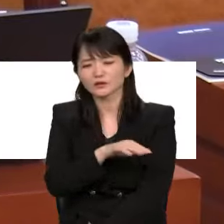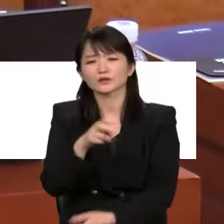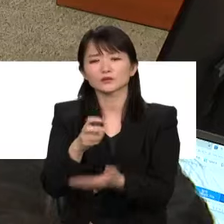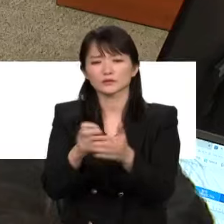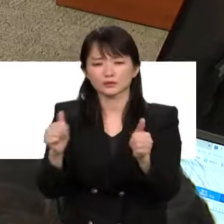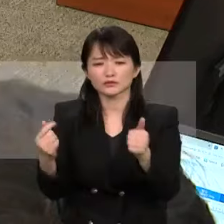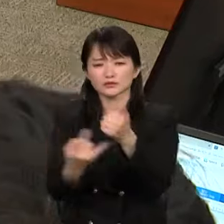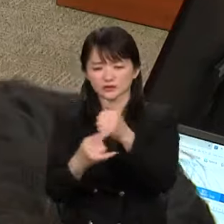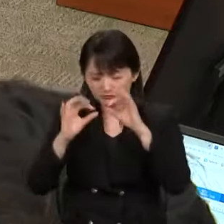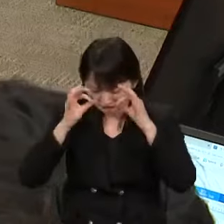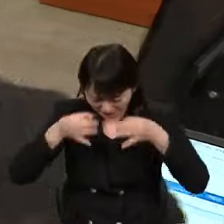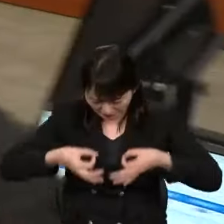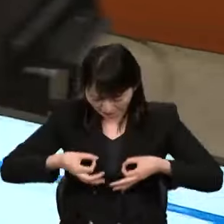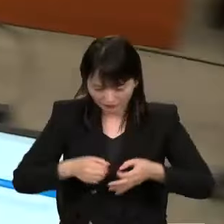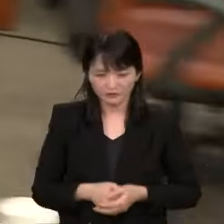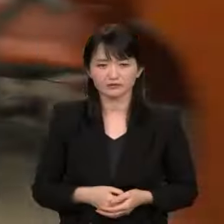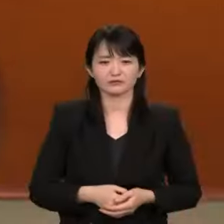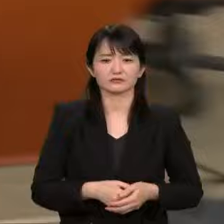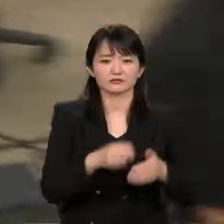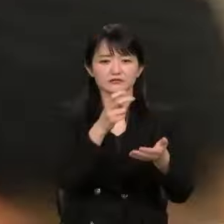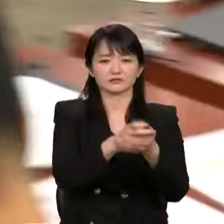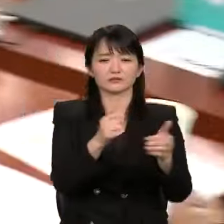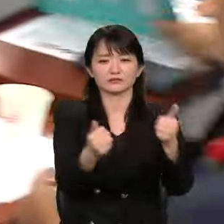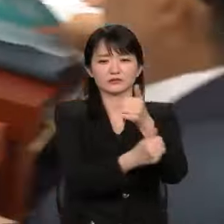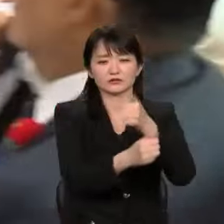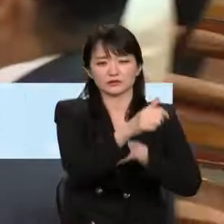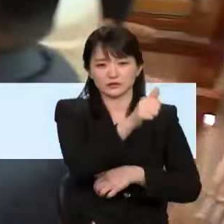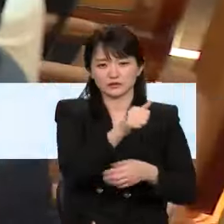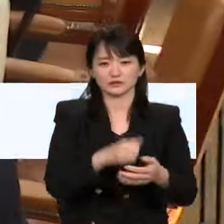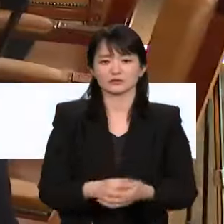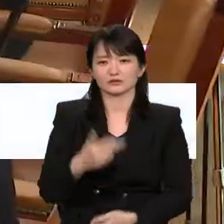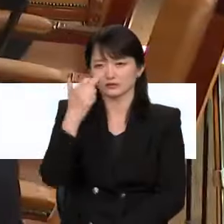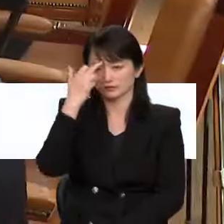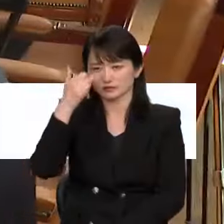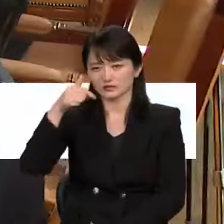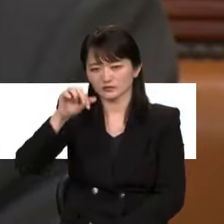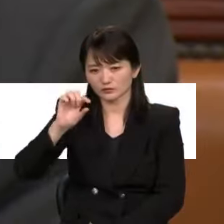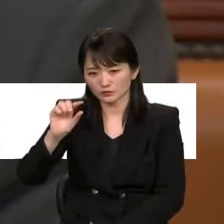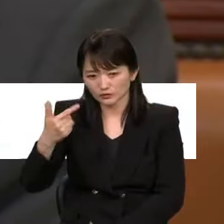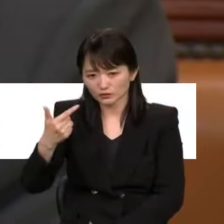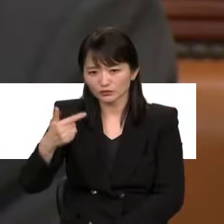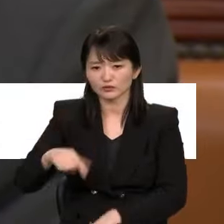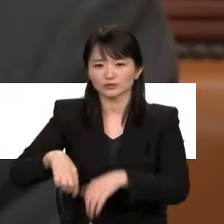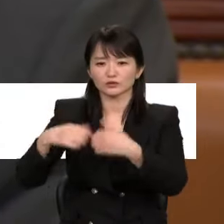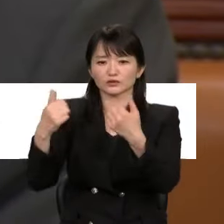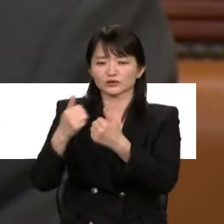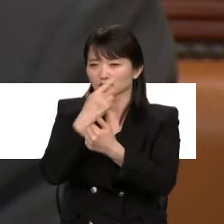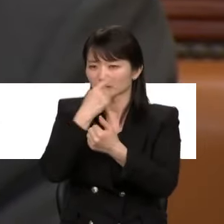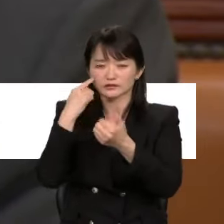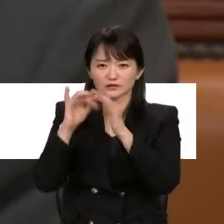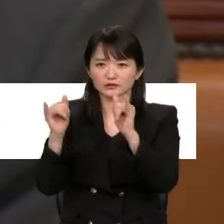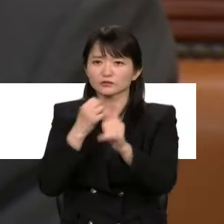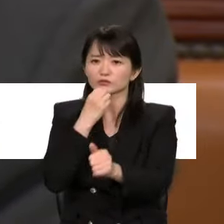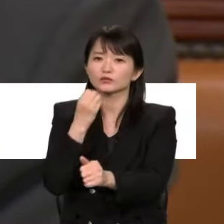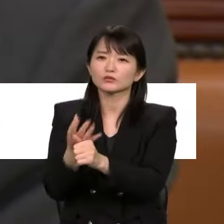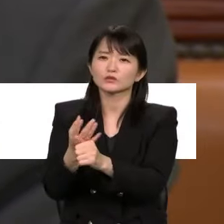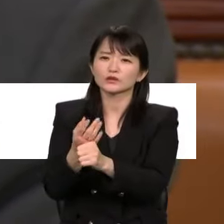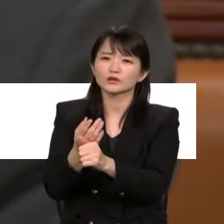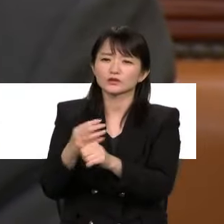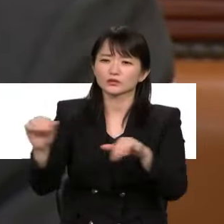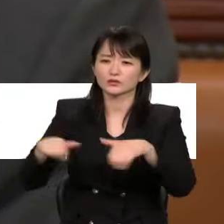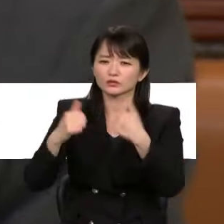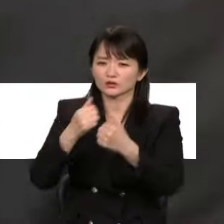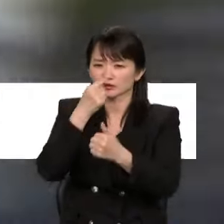모습입니까? 정청래 법사위원장은 최재해 감사원장 등을 국회 증언감정법 위반으로 고발한 데 이어 국회 모욕죄도